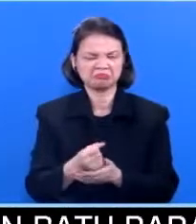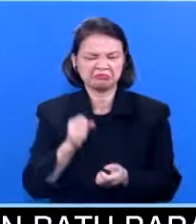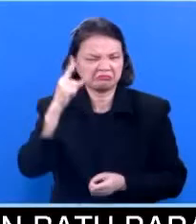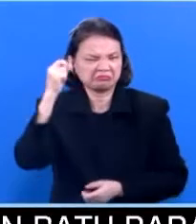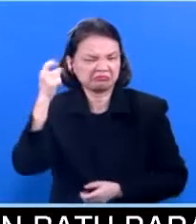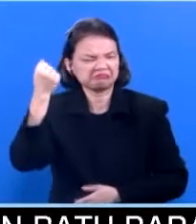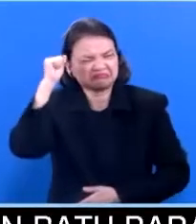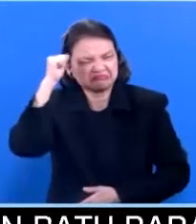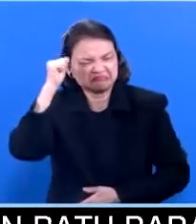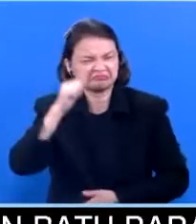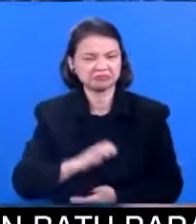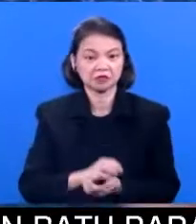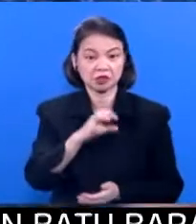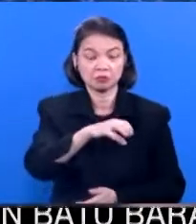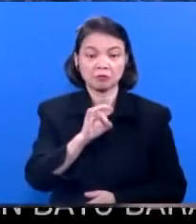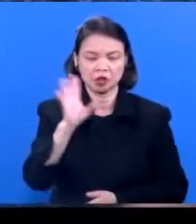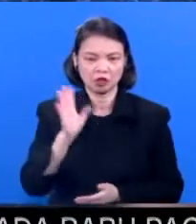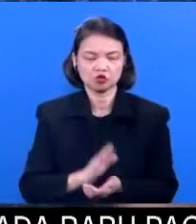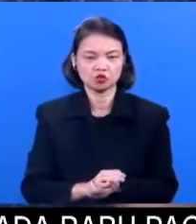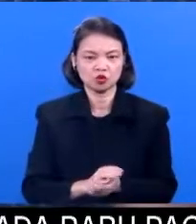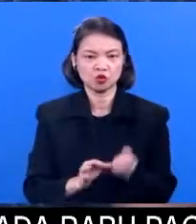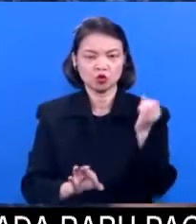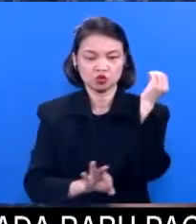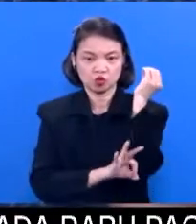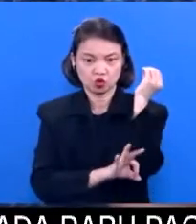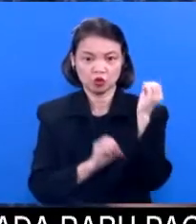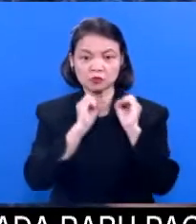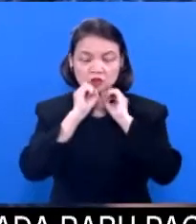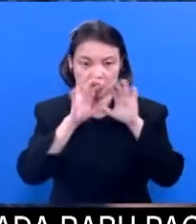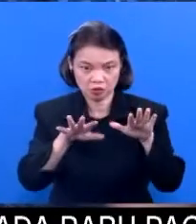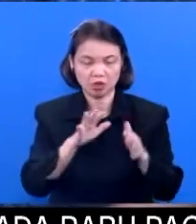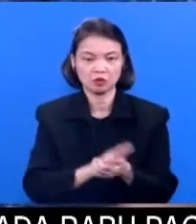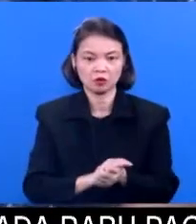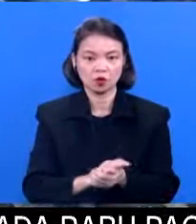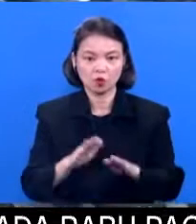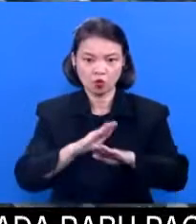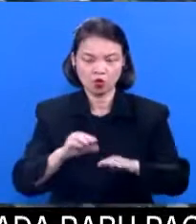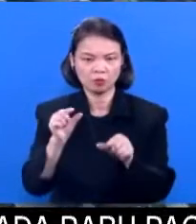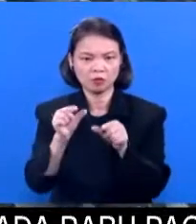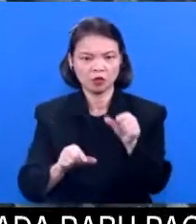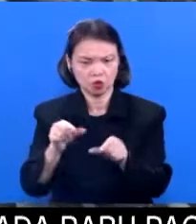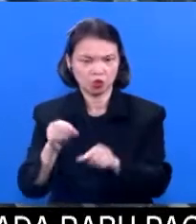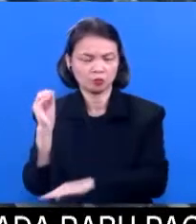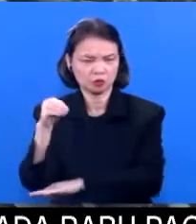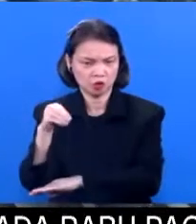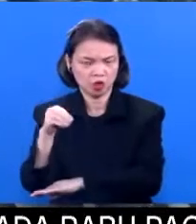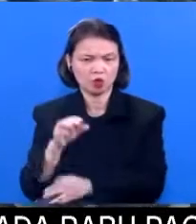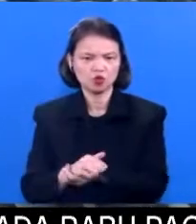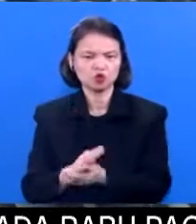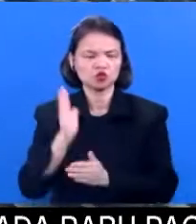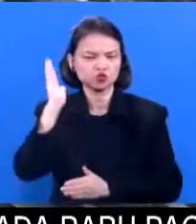Sementara itu di tempat yang berbeda, Kepala Desa Sukorejo, Kecamatan Musuk, Erik Darmadi menjelaskan, para peternak ayam di wilayahnya sebagian sudah gulung